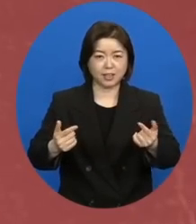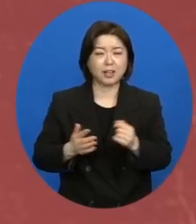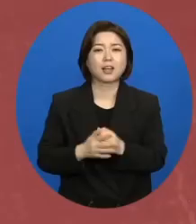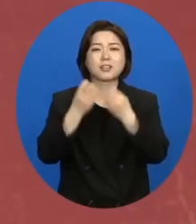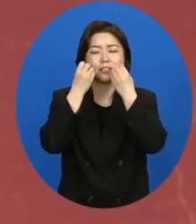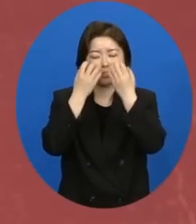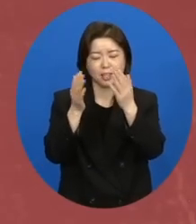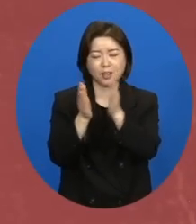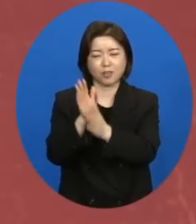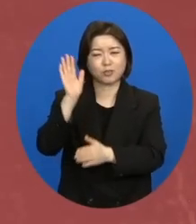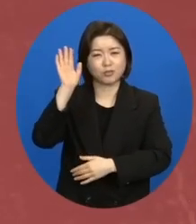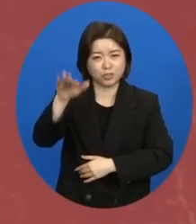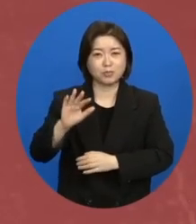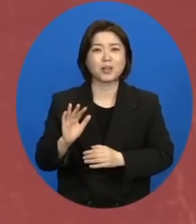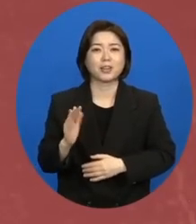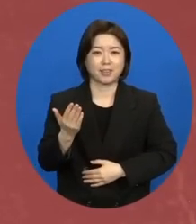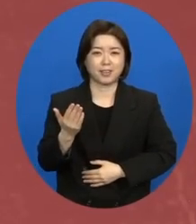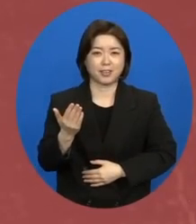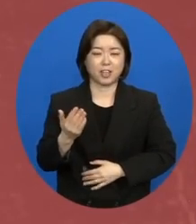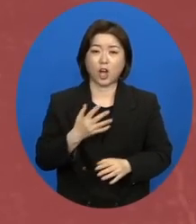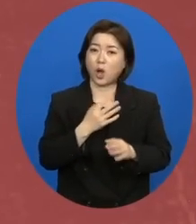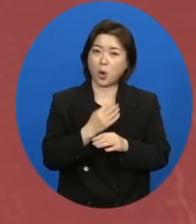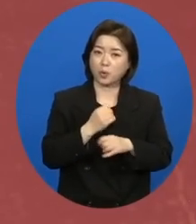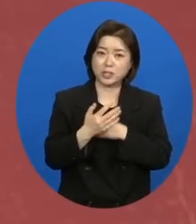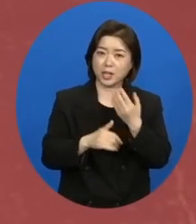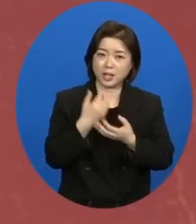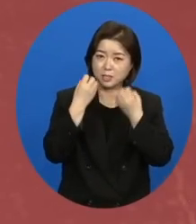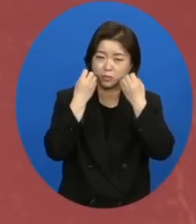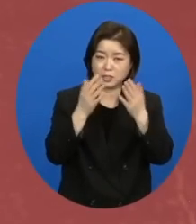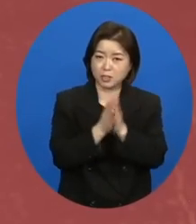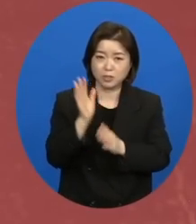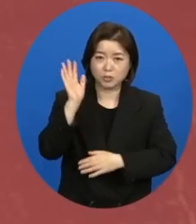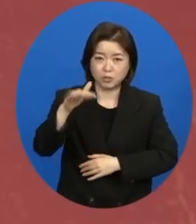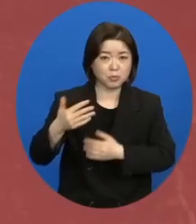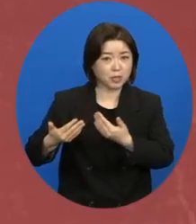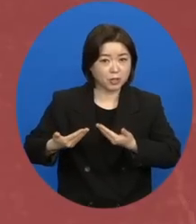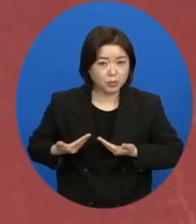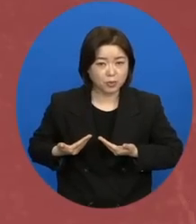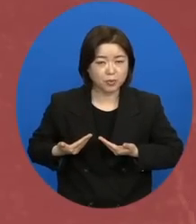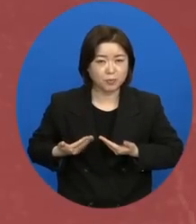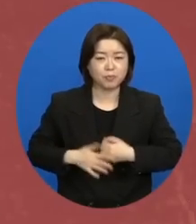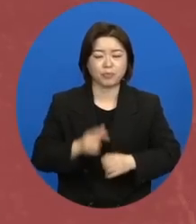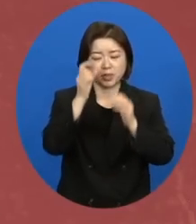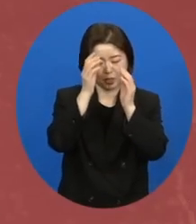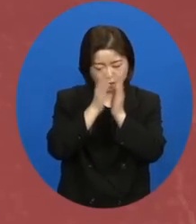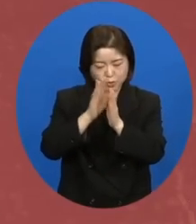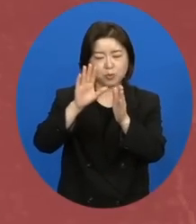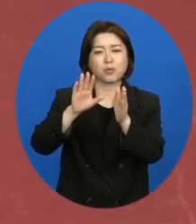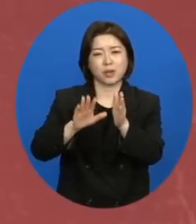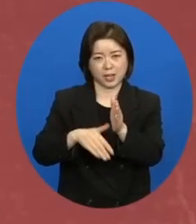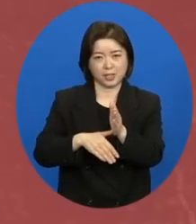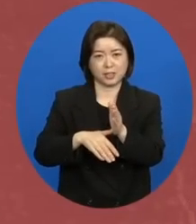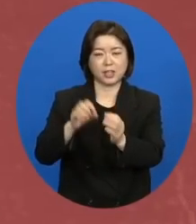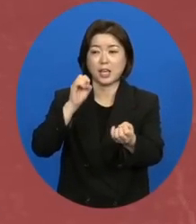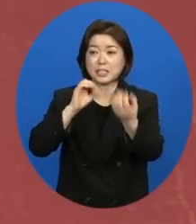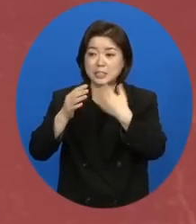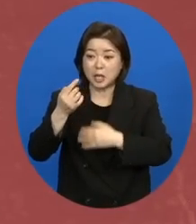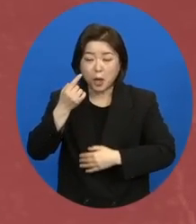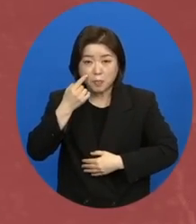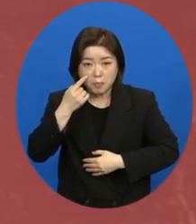새로운 출발이 되는데 언제 하나님이 새롭게 출발하게 하시냐? 기도할 때 응답받아